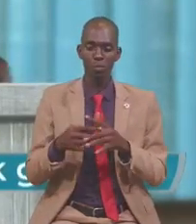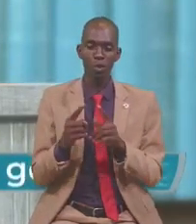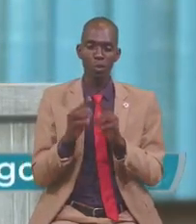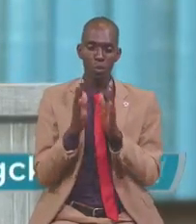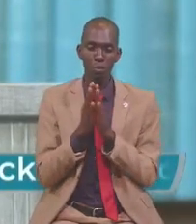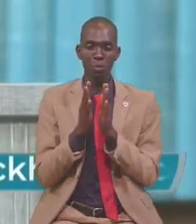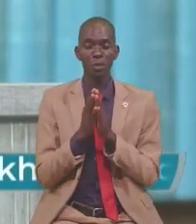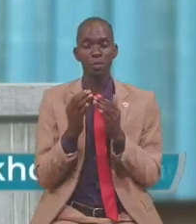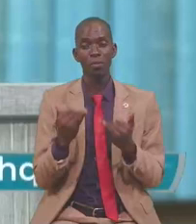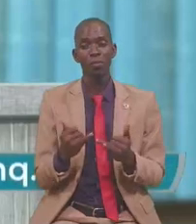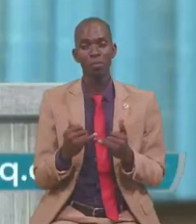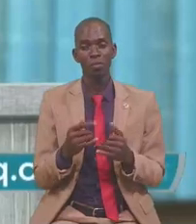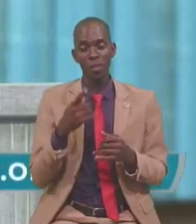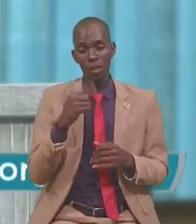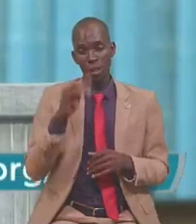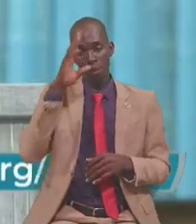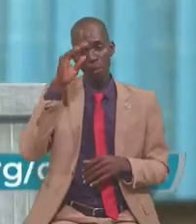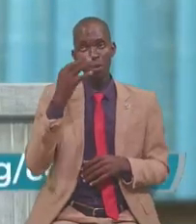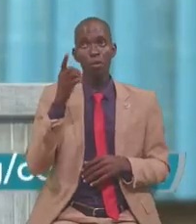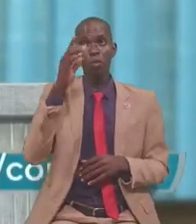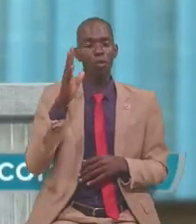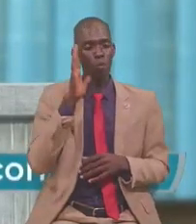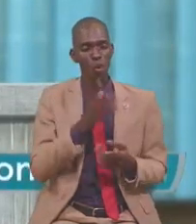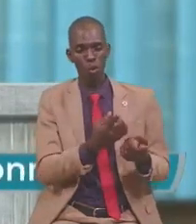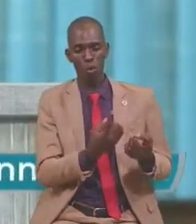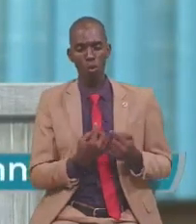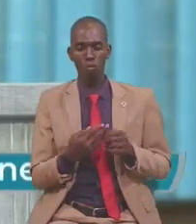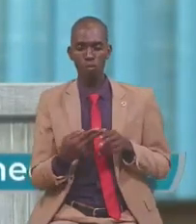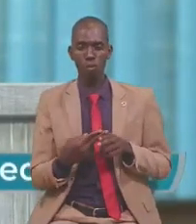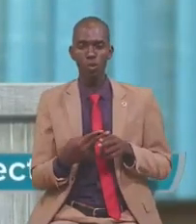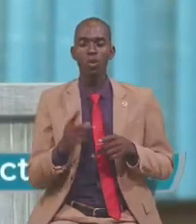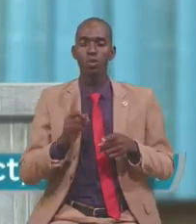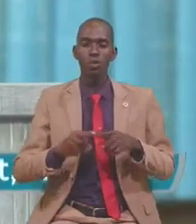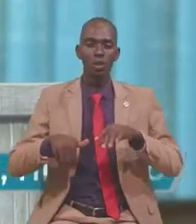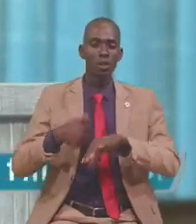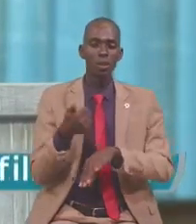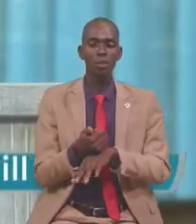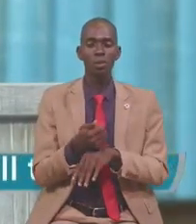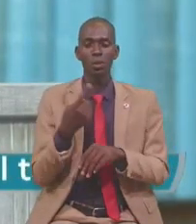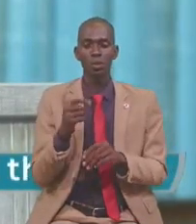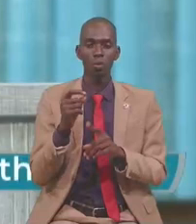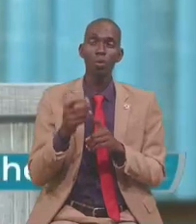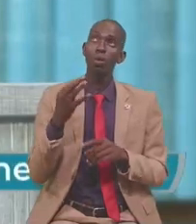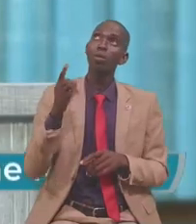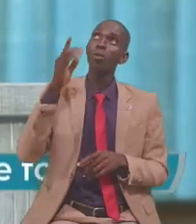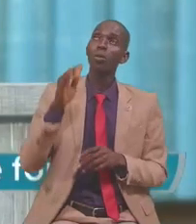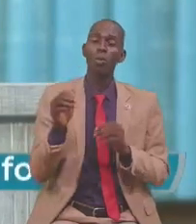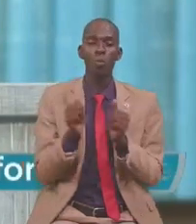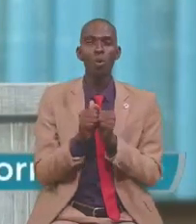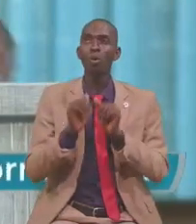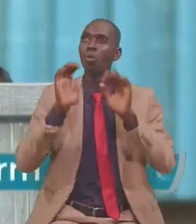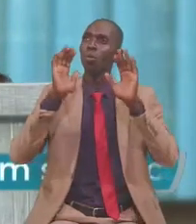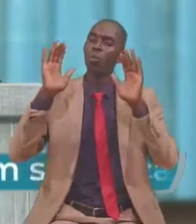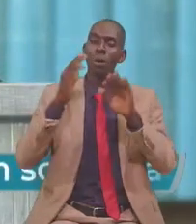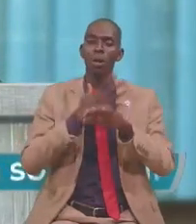Parlez au Seigneur avec foi parce que l'homme de Dieu viendra bientôt pour confirmer la parole de Dieu avec des signes. C'est pour chacun de